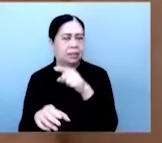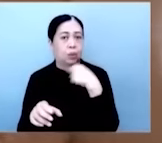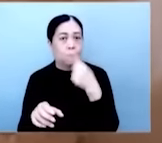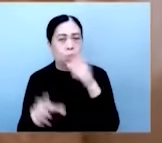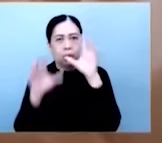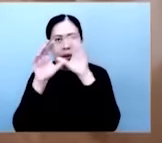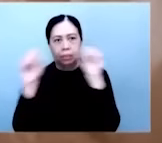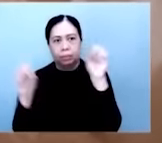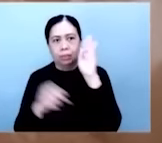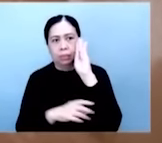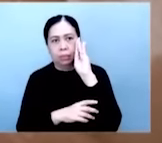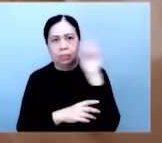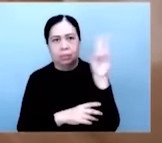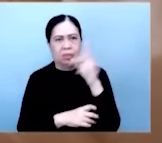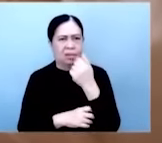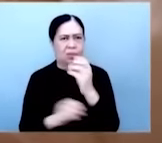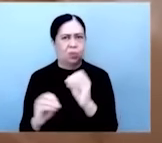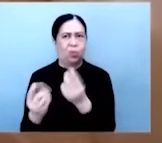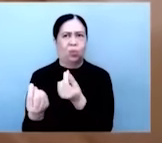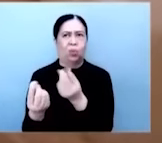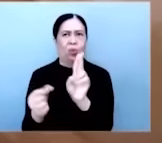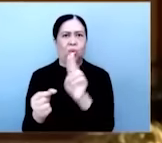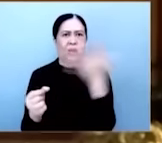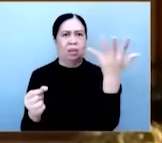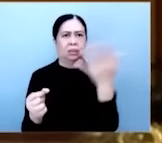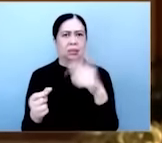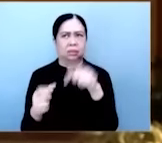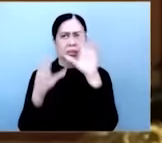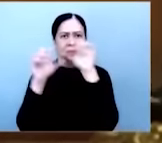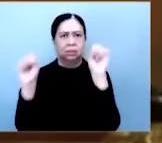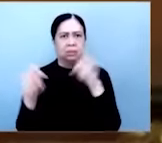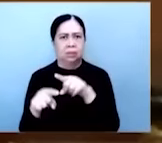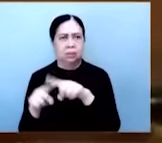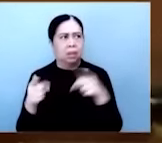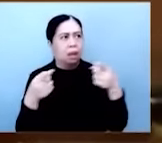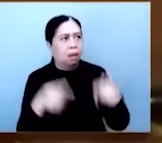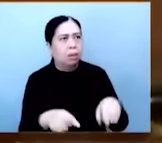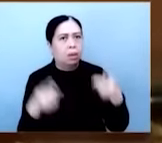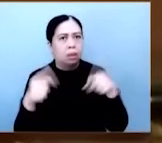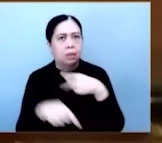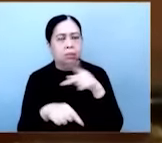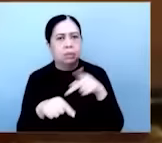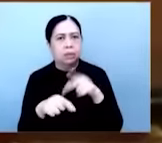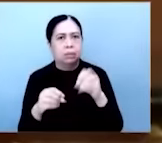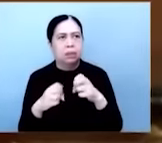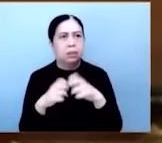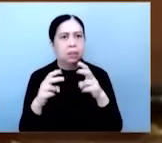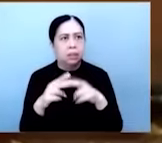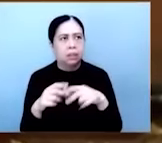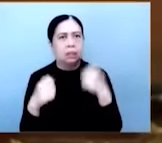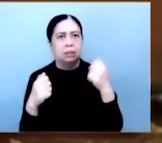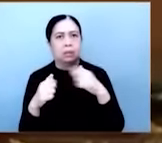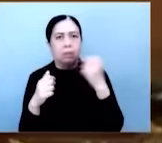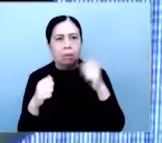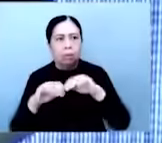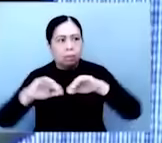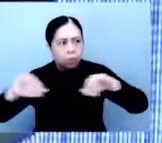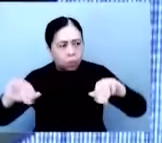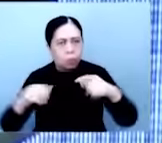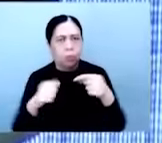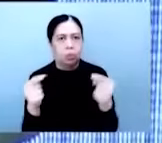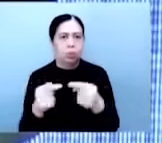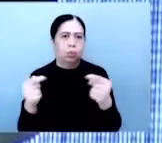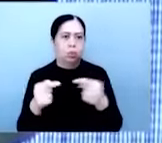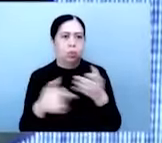Marcos. Wala na daw kasing silbi at ginagawang pangulo sa mga nangyayari sa bansa at kahit anya mamagitan man lang sa iringan